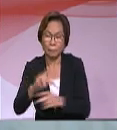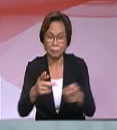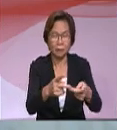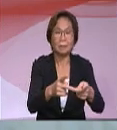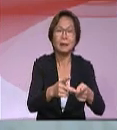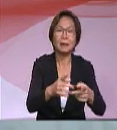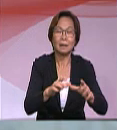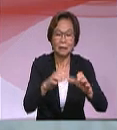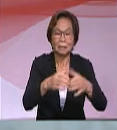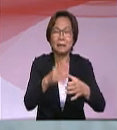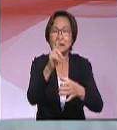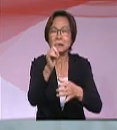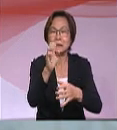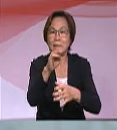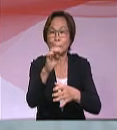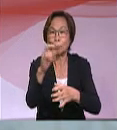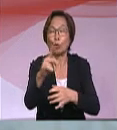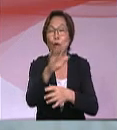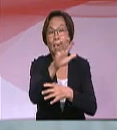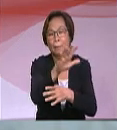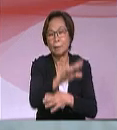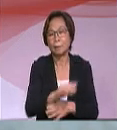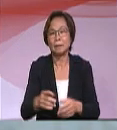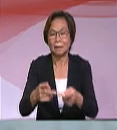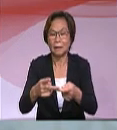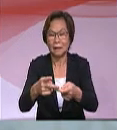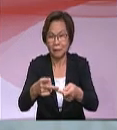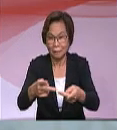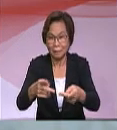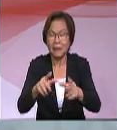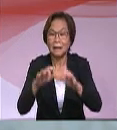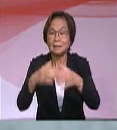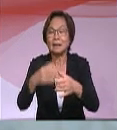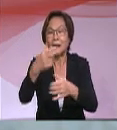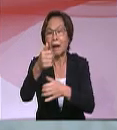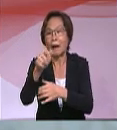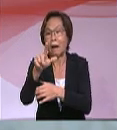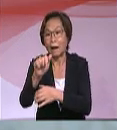kluster Tembok 5 kes dan kluster Hala Mutiara 1 kes.